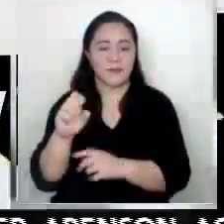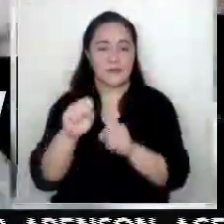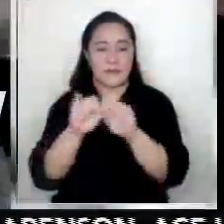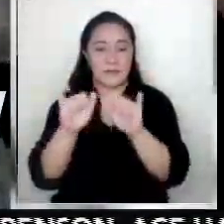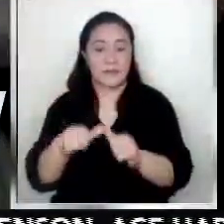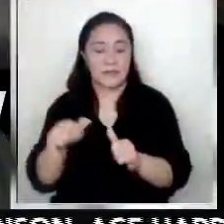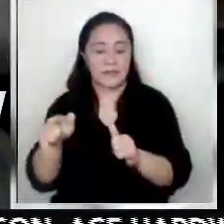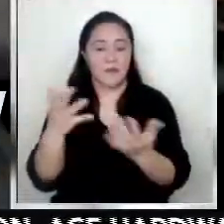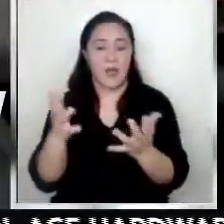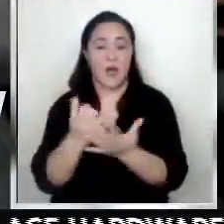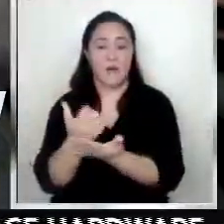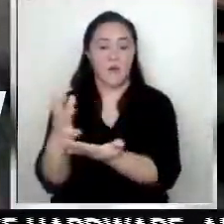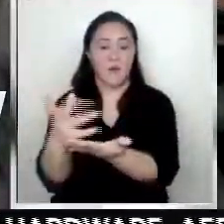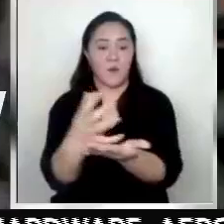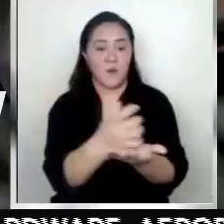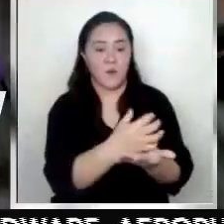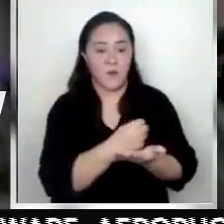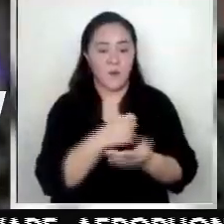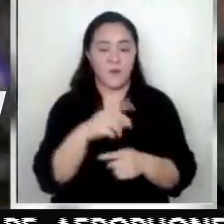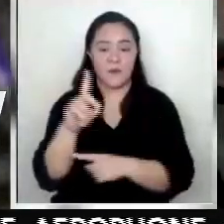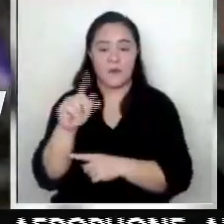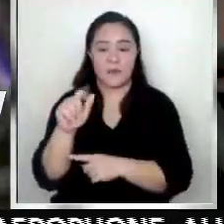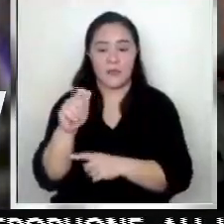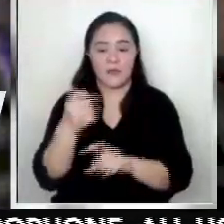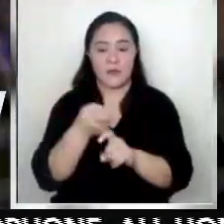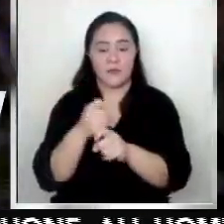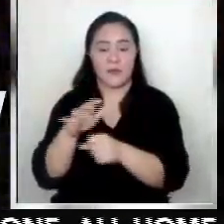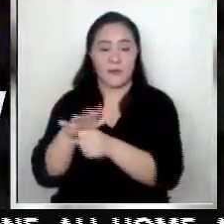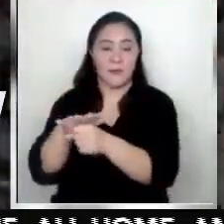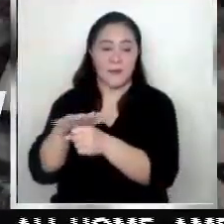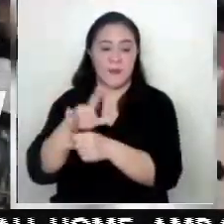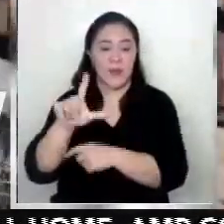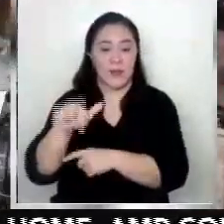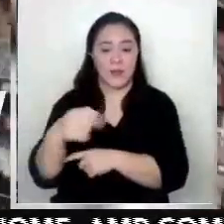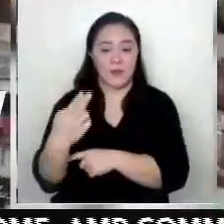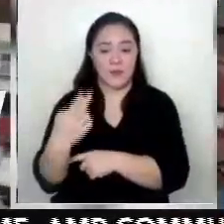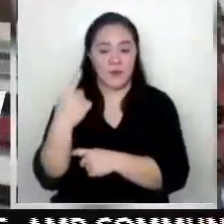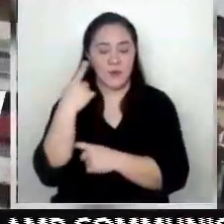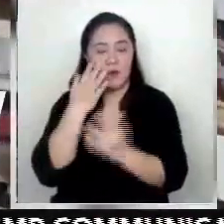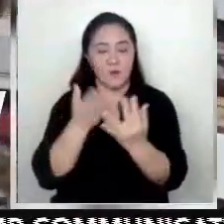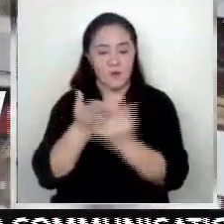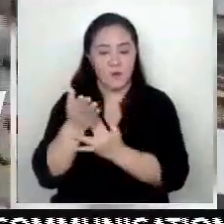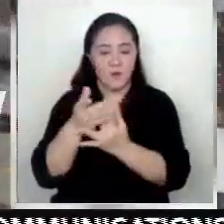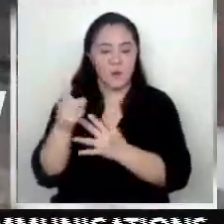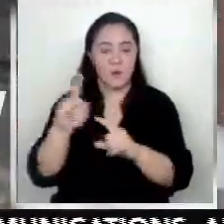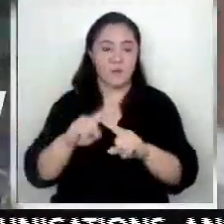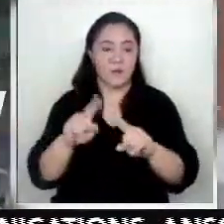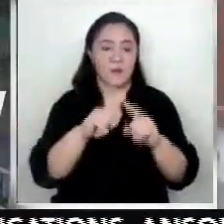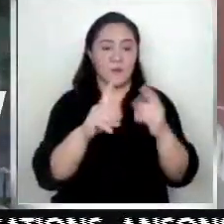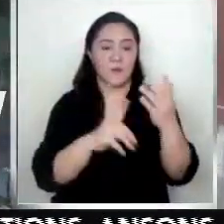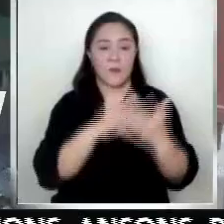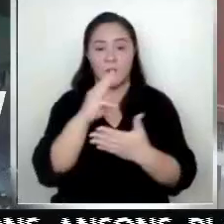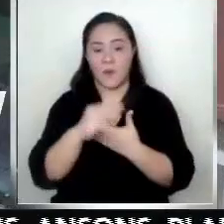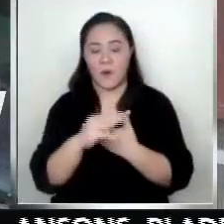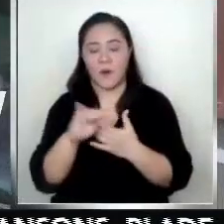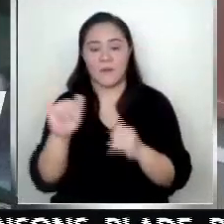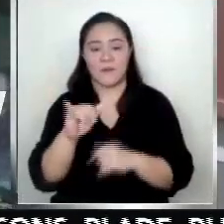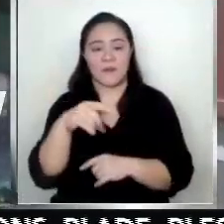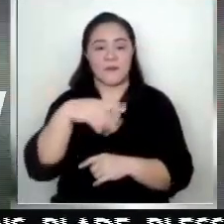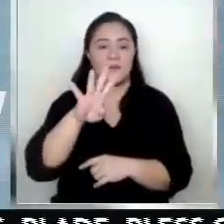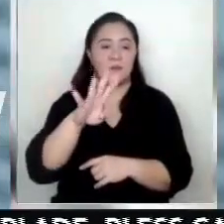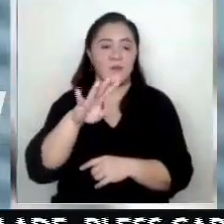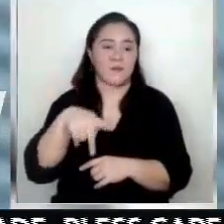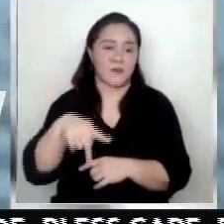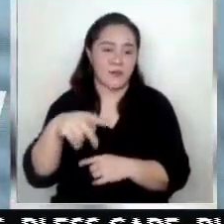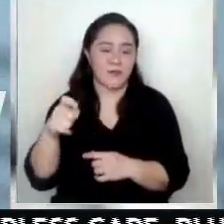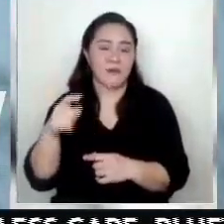ng datos ng mga lgu sa mga komunidad na nagsisilbing basehan para sa iba't ibang programa tulad ng poverty alleviation at economic